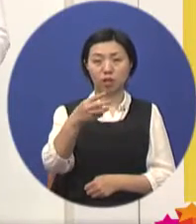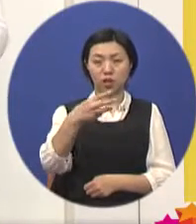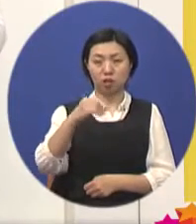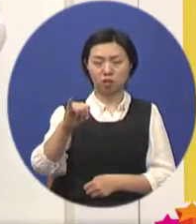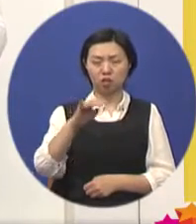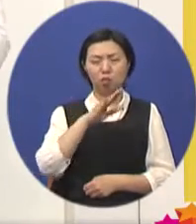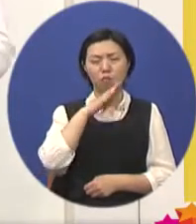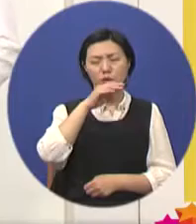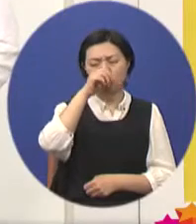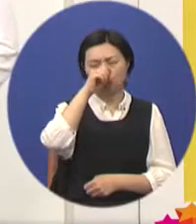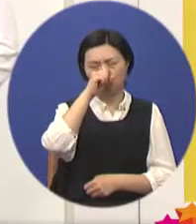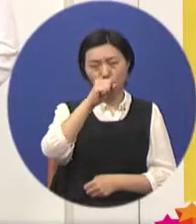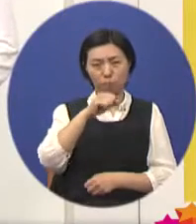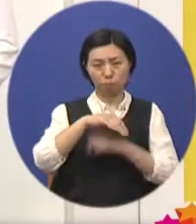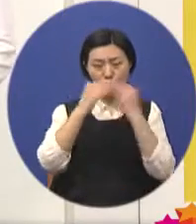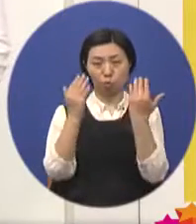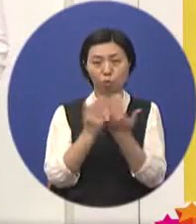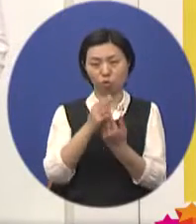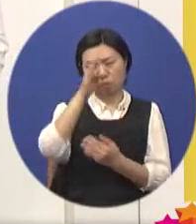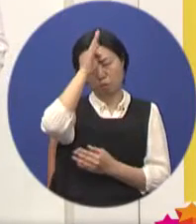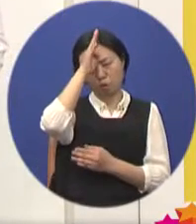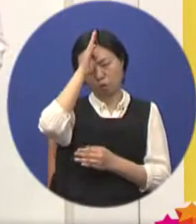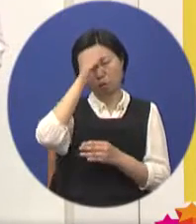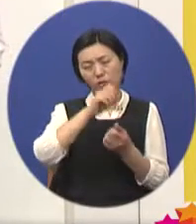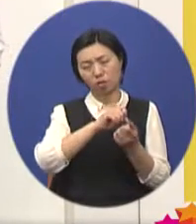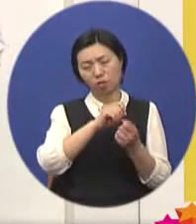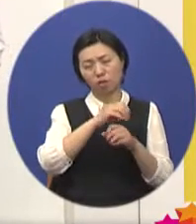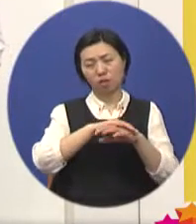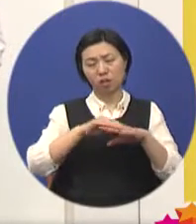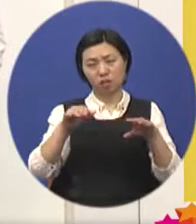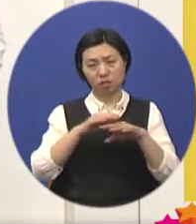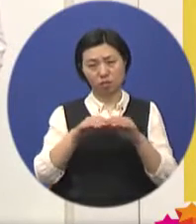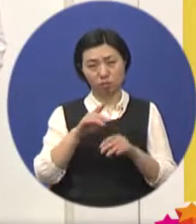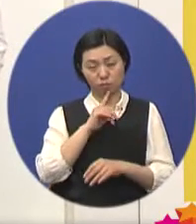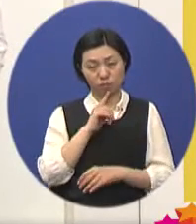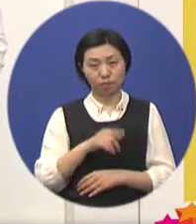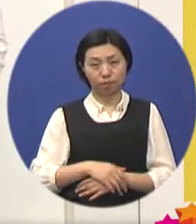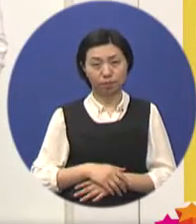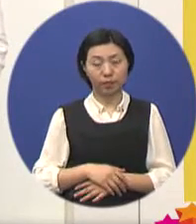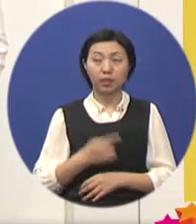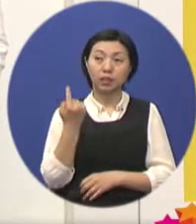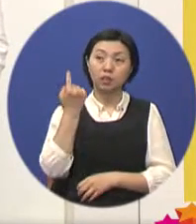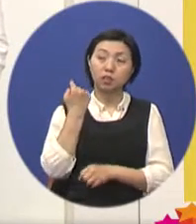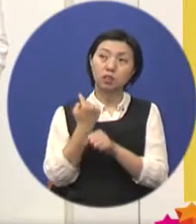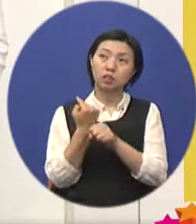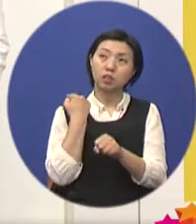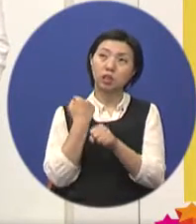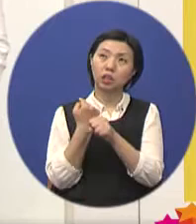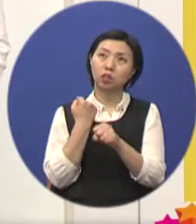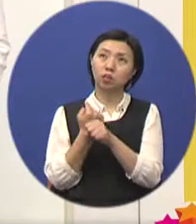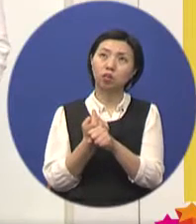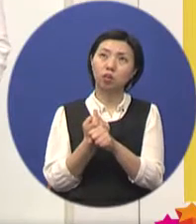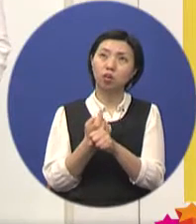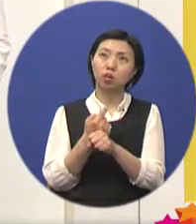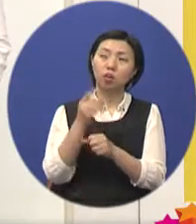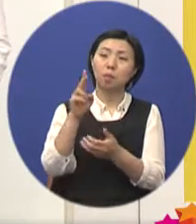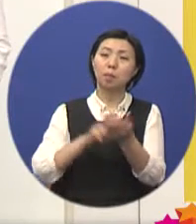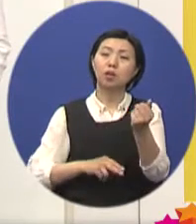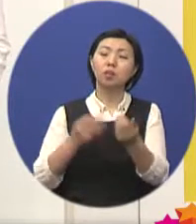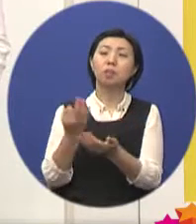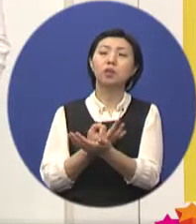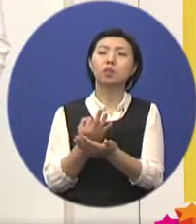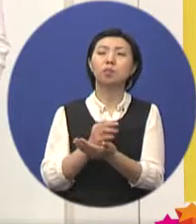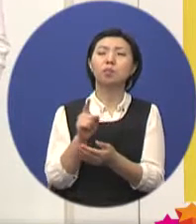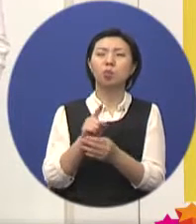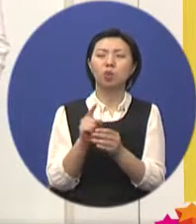게 만병통치약이라고 그래요. 작년에는 그 블루베리 하셔서 얼마나 수확을 하셨어요? 수입이요? 수입이? 네, 얼마 네. 못 했어요. 면적이